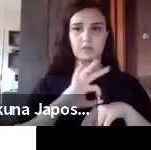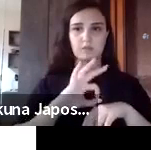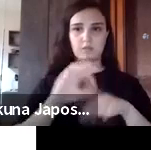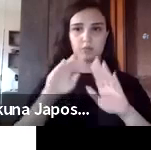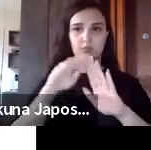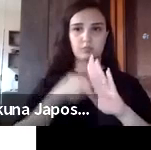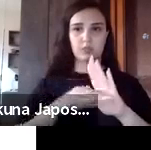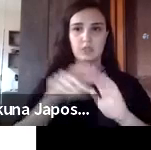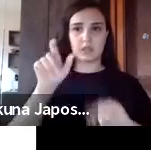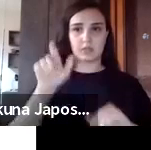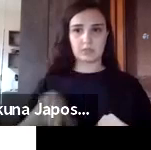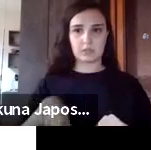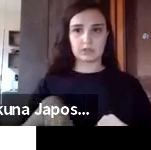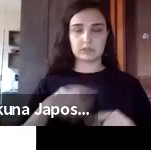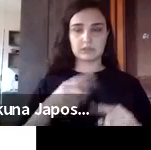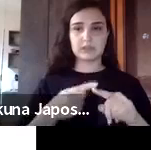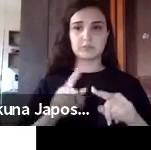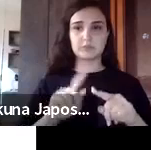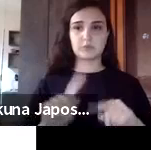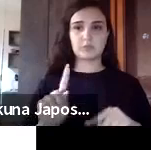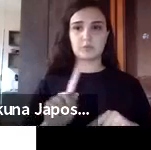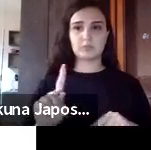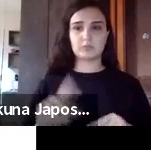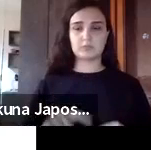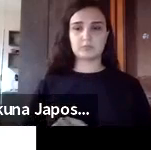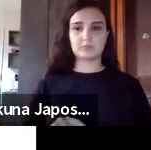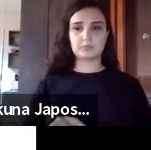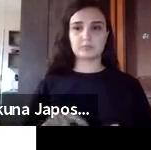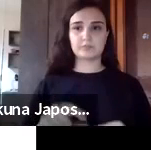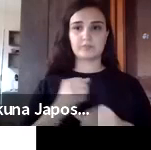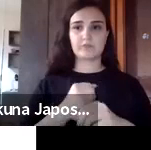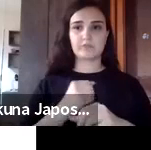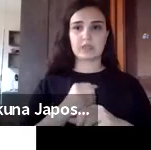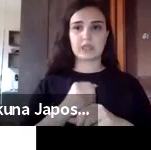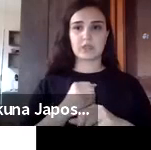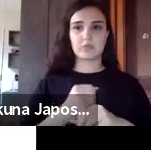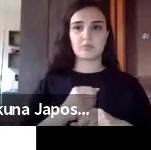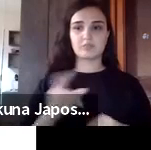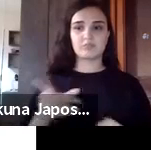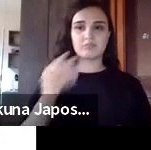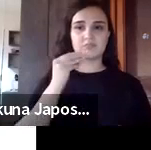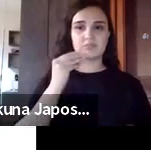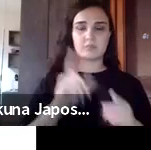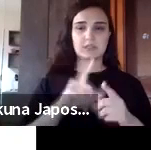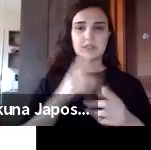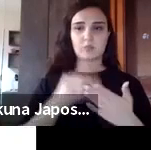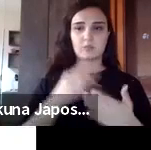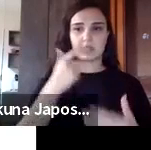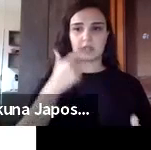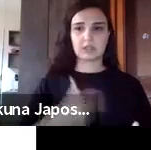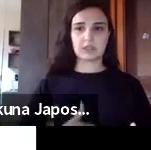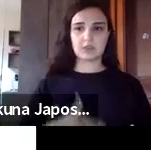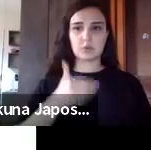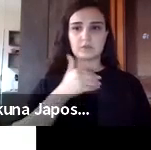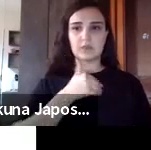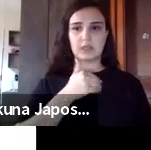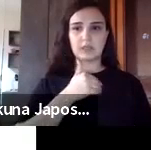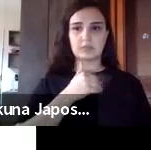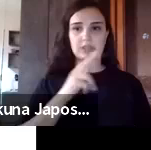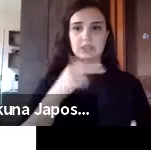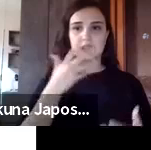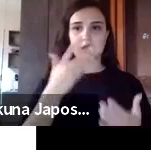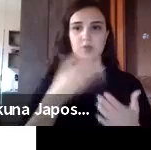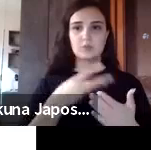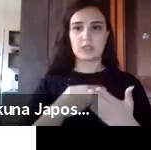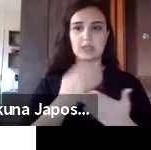მიიყვანოს ადამიანი, იმიტომ რომ ვაკეთებთ უგულებელ ყოფას საკუთარი სურვილების და